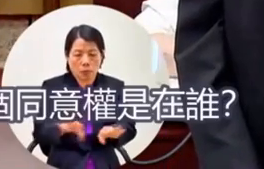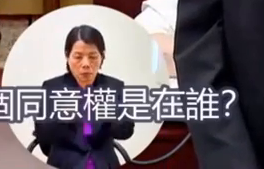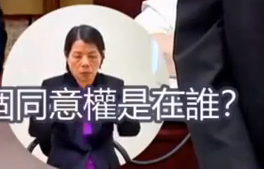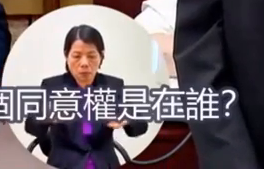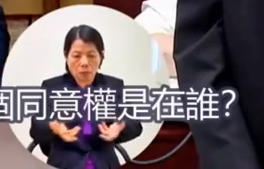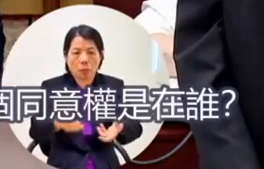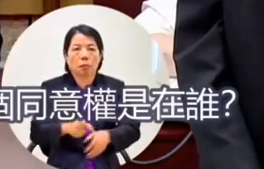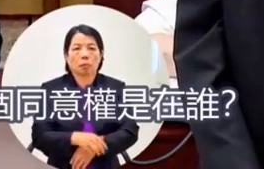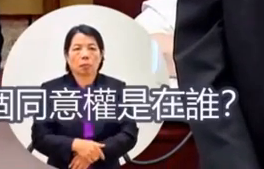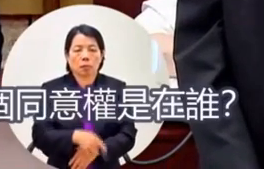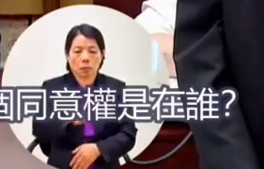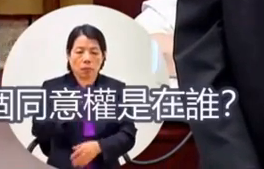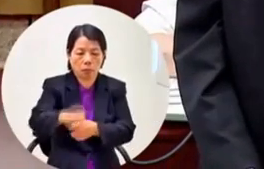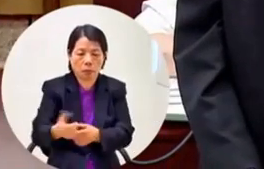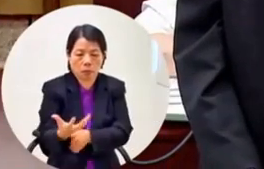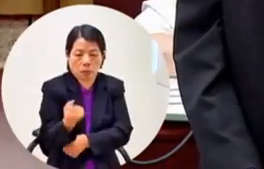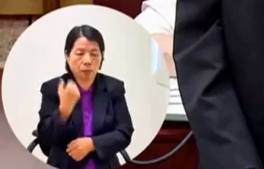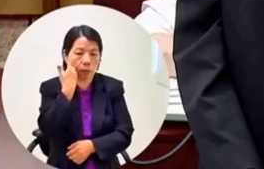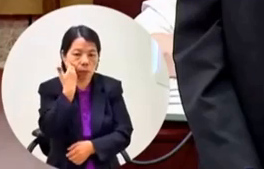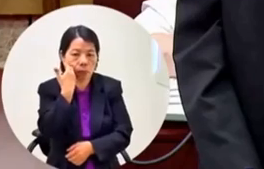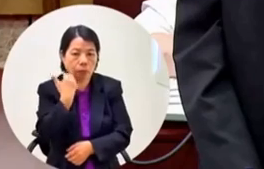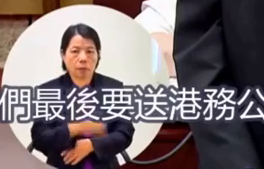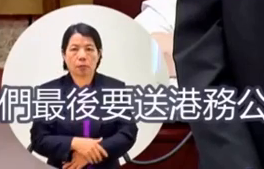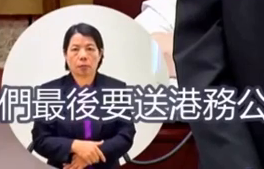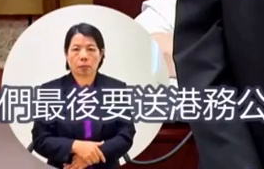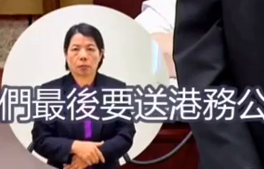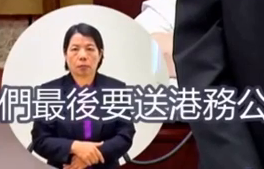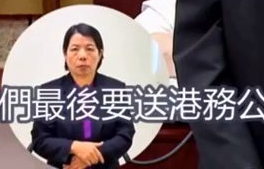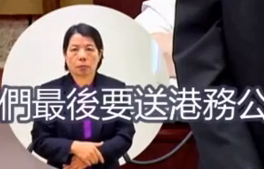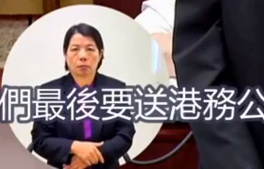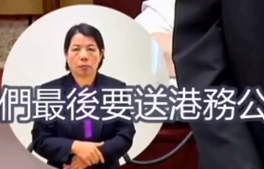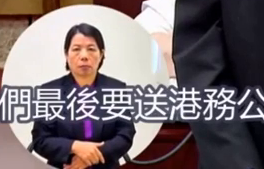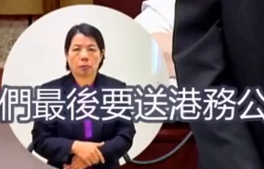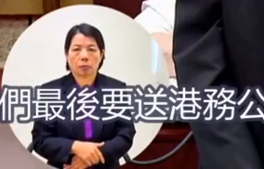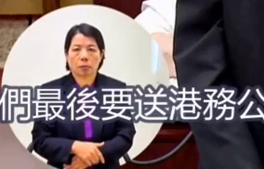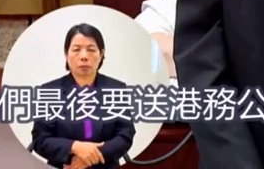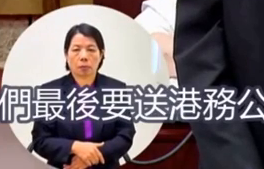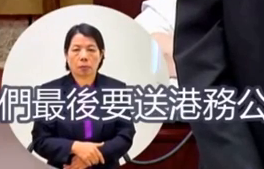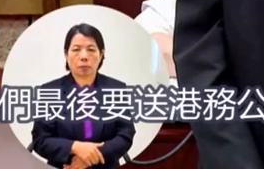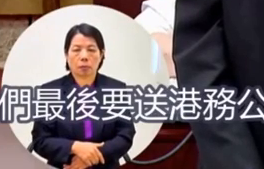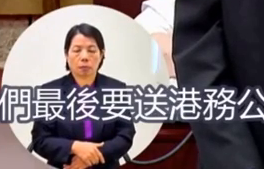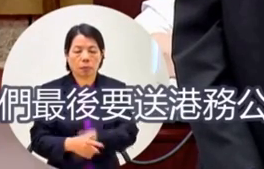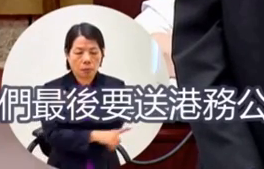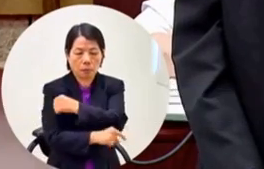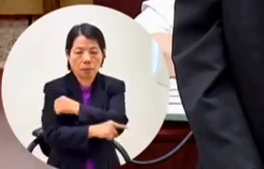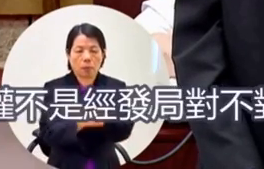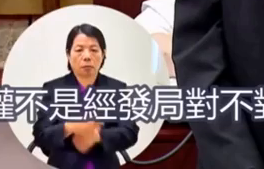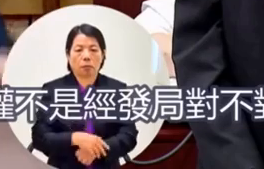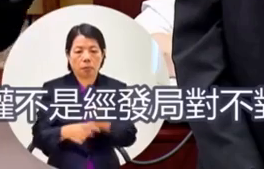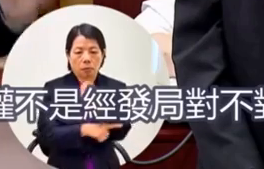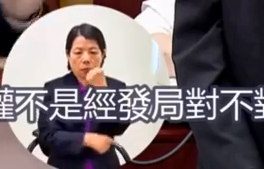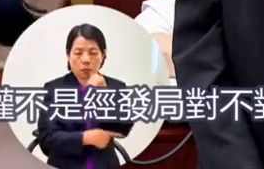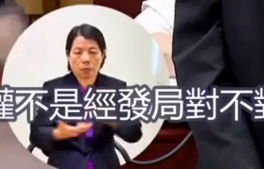好，所以这个同意权是在谁？ 同意权在我们最后要送到港务公司。